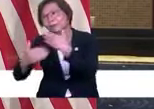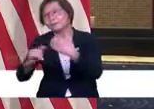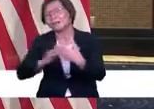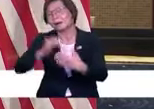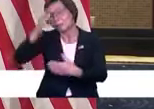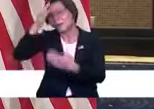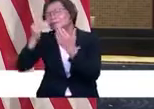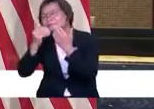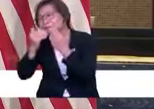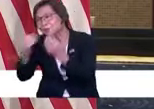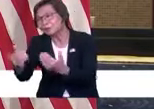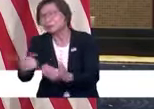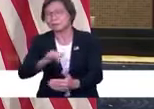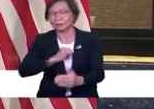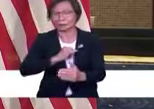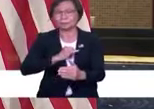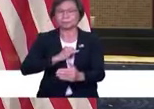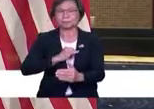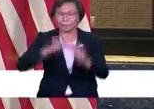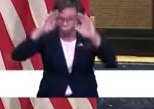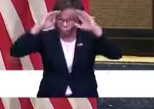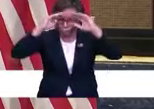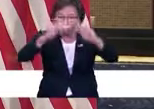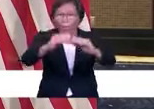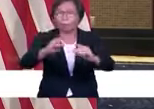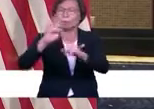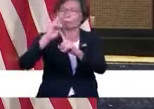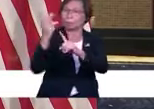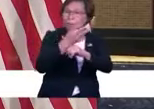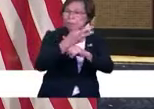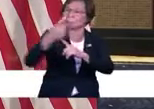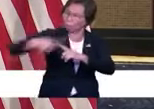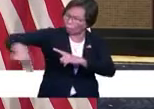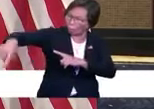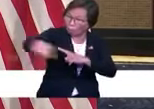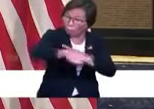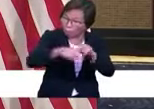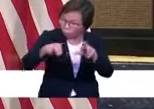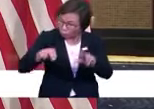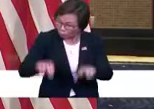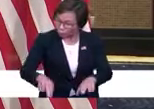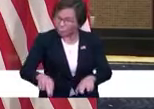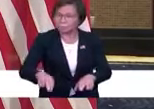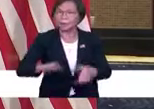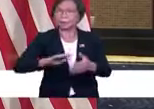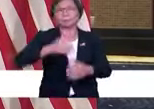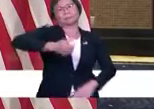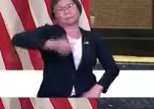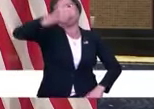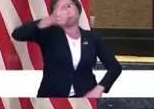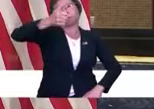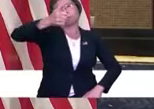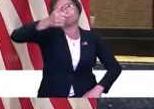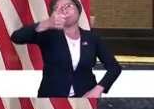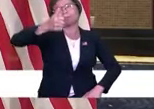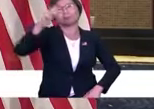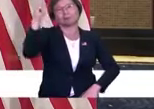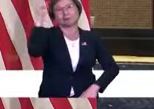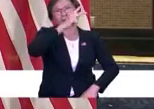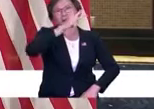itu saya telah menekankan bahwa kebajikan sedar orange dari menjadi keutamaan